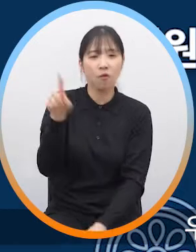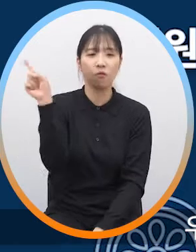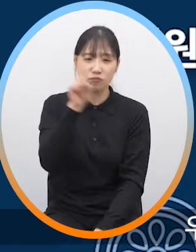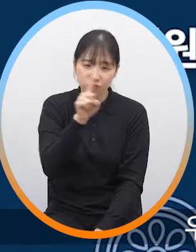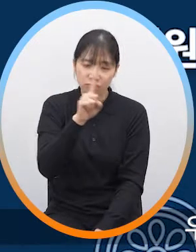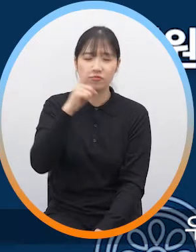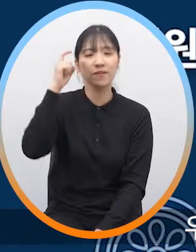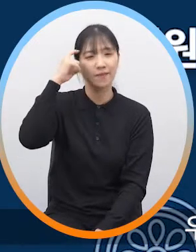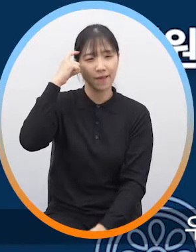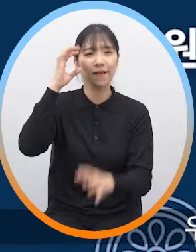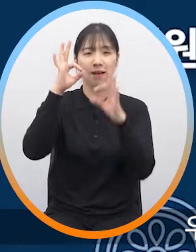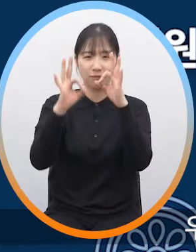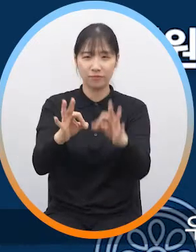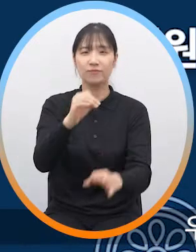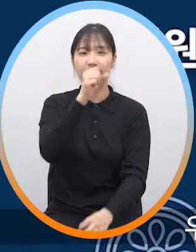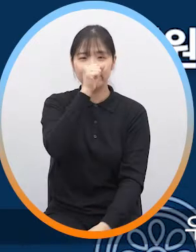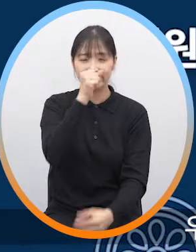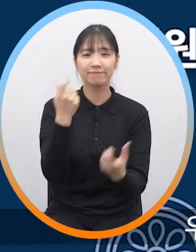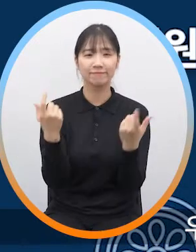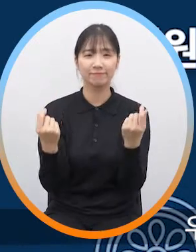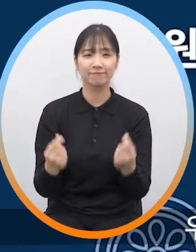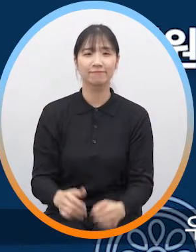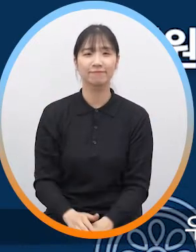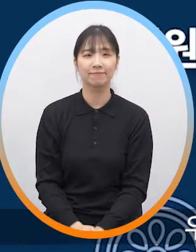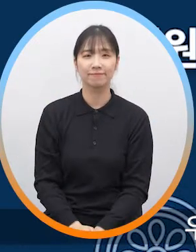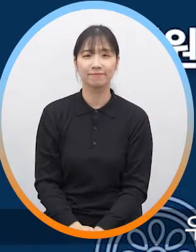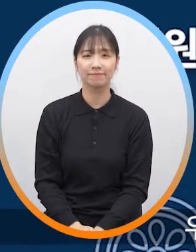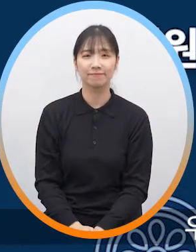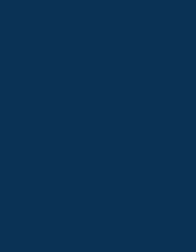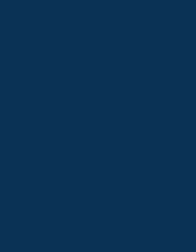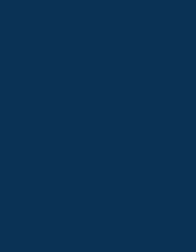무엇인지 한번 생각해 보는 시간을 갖고자 합니다.